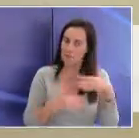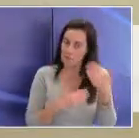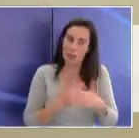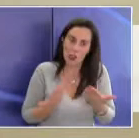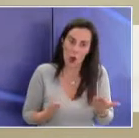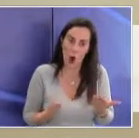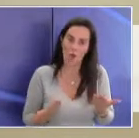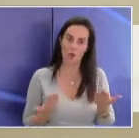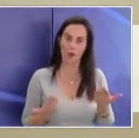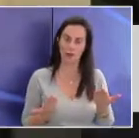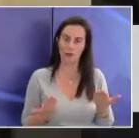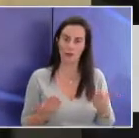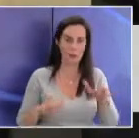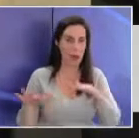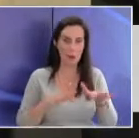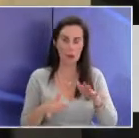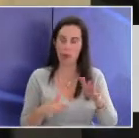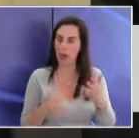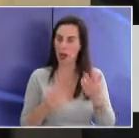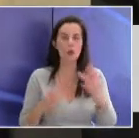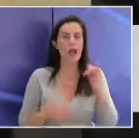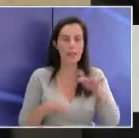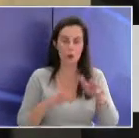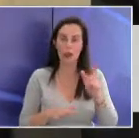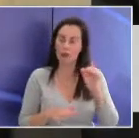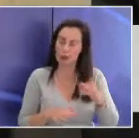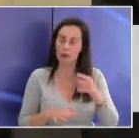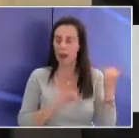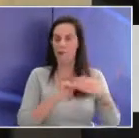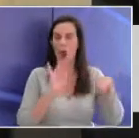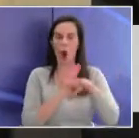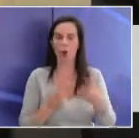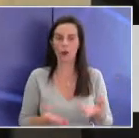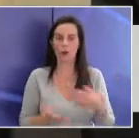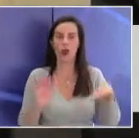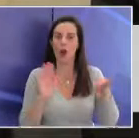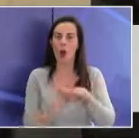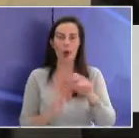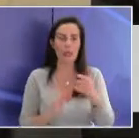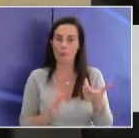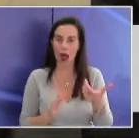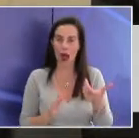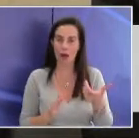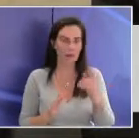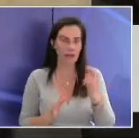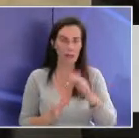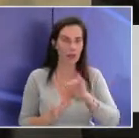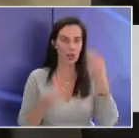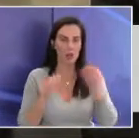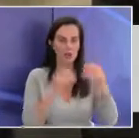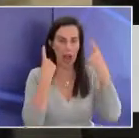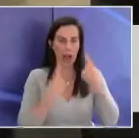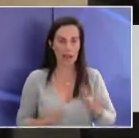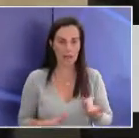דבר הממשלה או כל ממשלה תצטרך לבוא עם חוק אחר. זה החוק כמעט אולי בנסיבות הקיימות